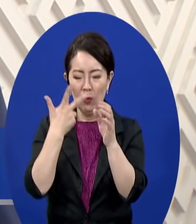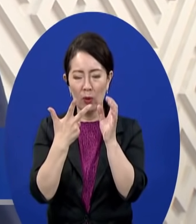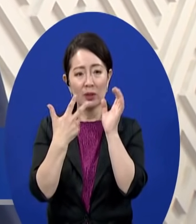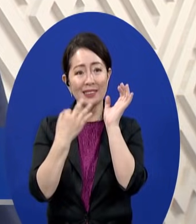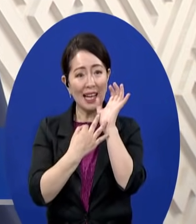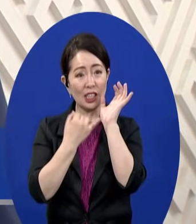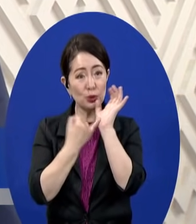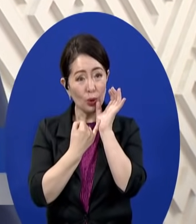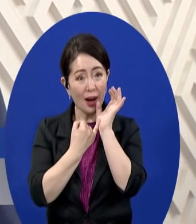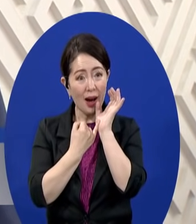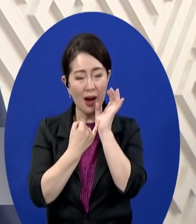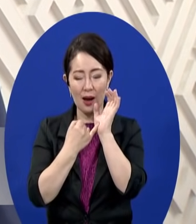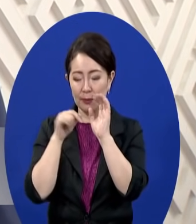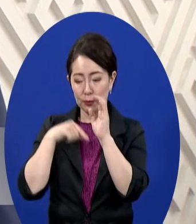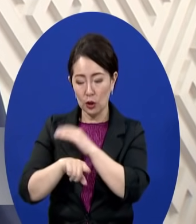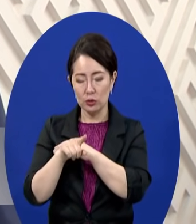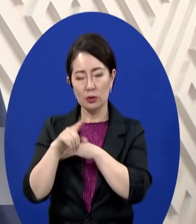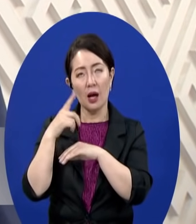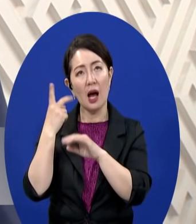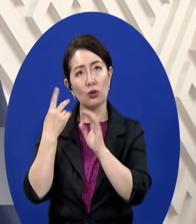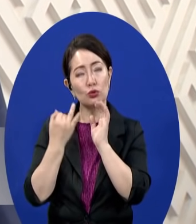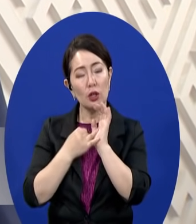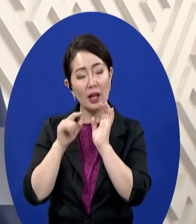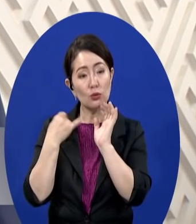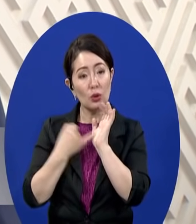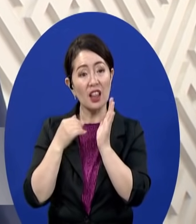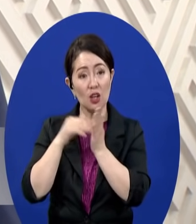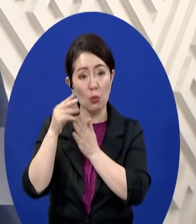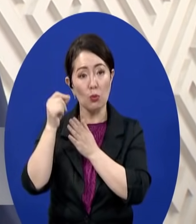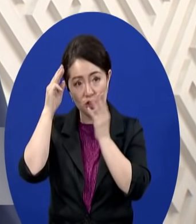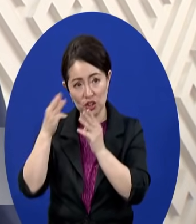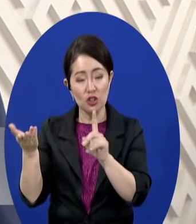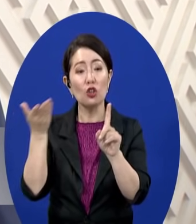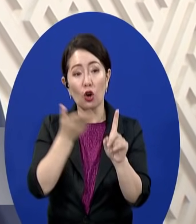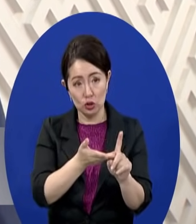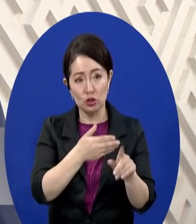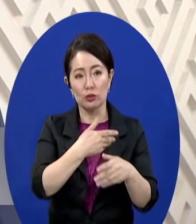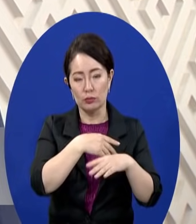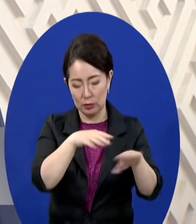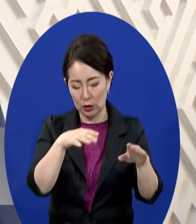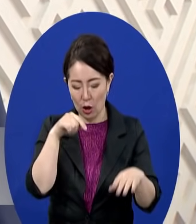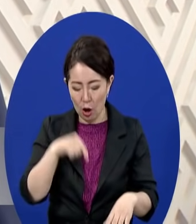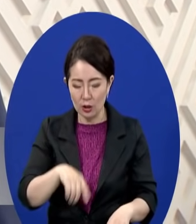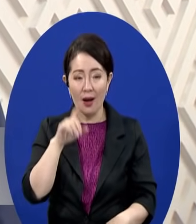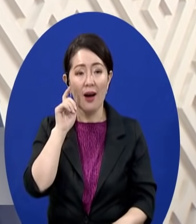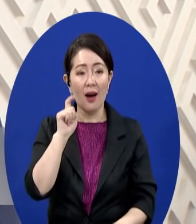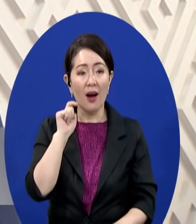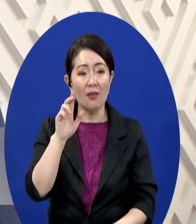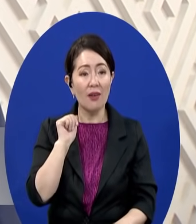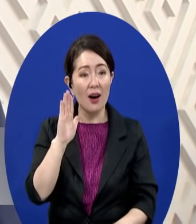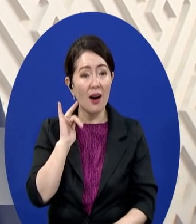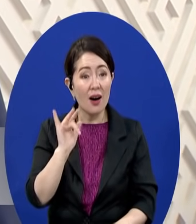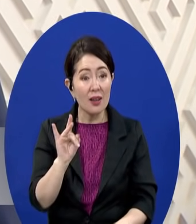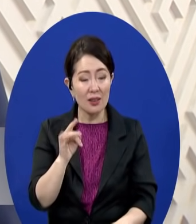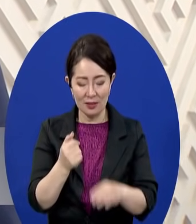386 аж ахуй нэгжийн 17.6 тэрбум төгрөгийн зээл нь шийтгдсэн байна. Одоо яг хаврын тариалтын эд ажлын